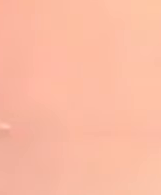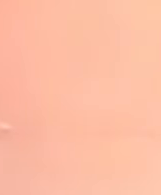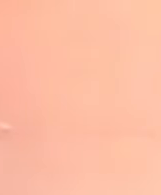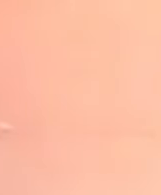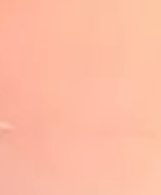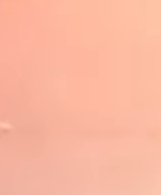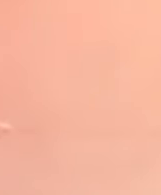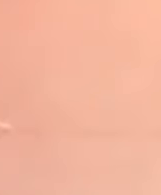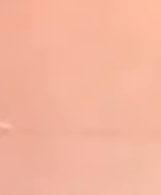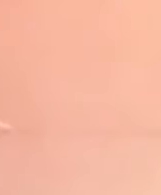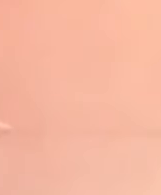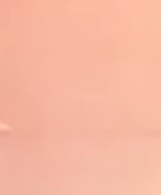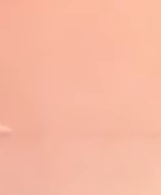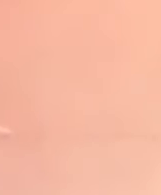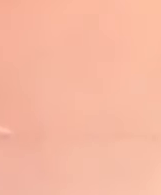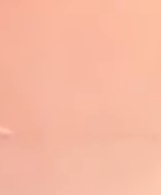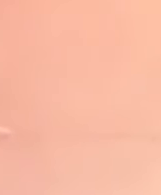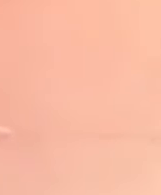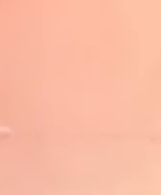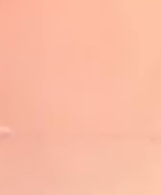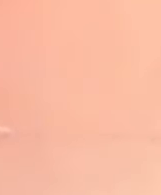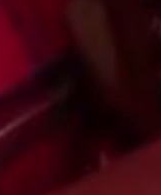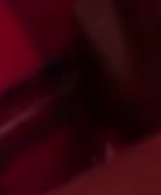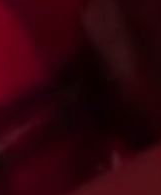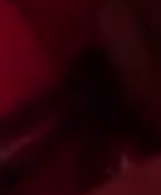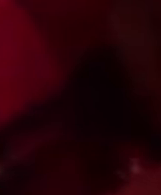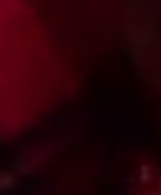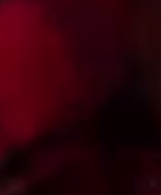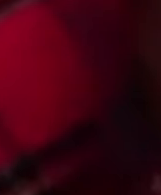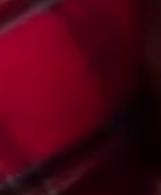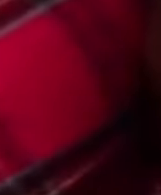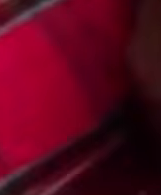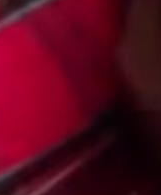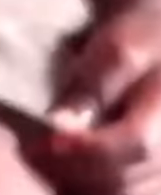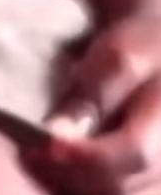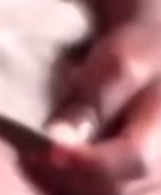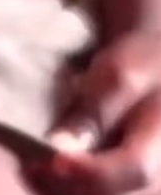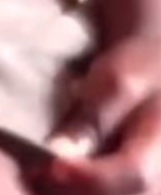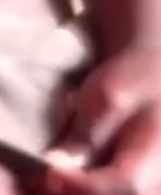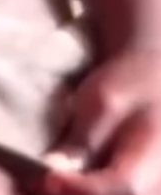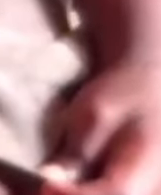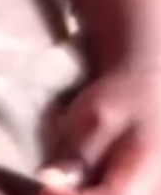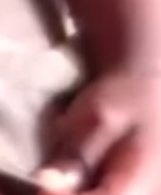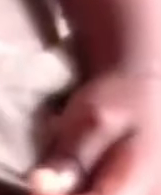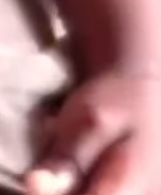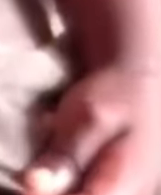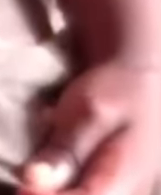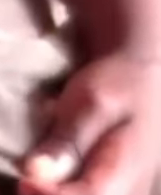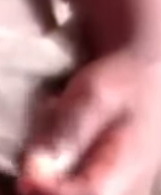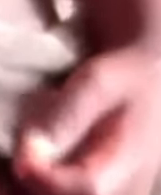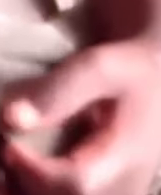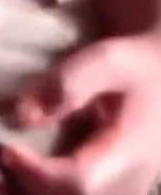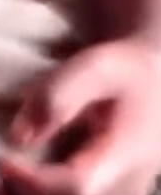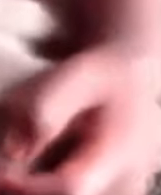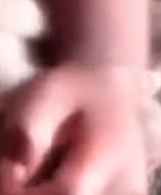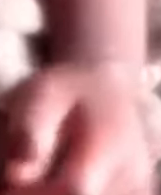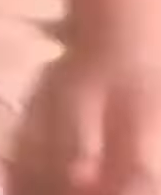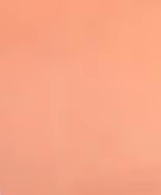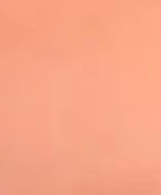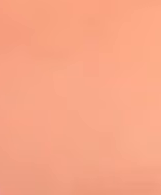Naguze tukamulayi twakikumi era tetwaweddemu. Poliisi ekyatubidde n'omwana jjajjaawe gwe yayiye kamulali mu